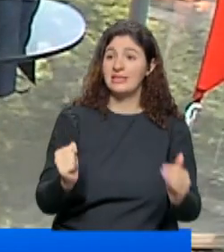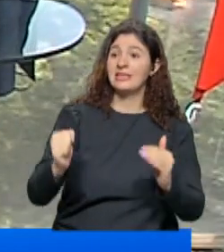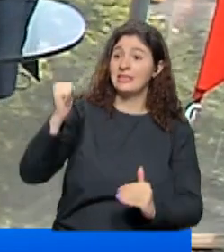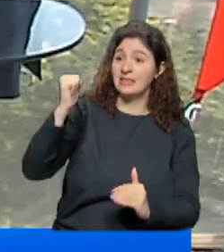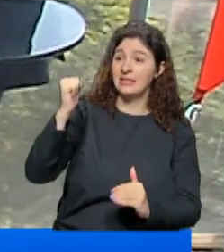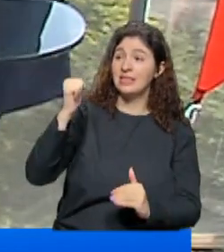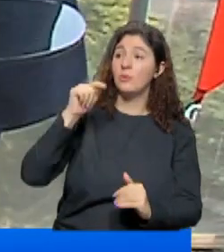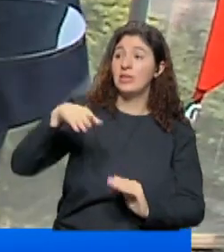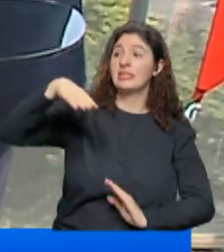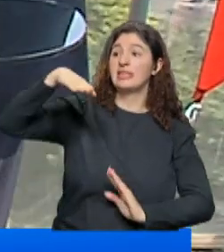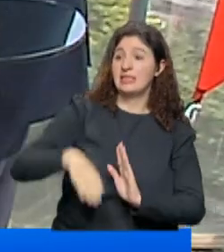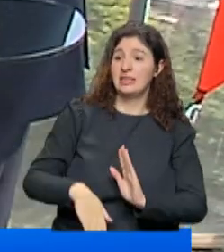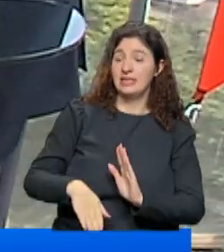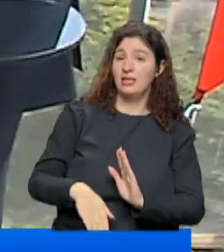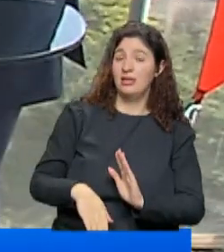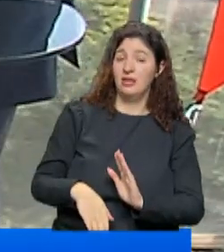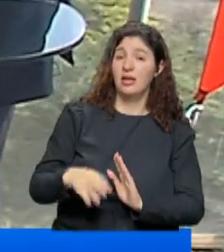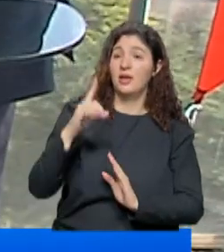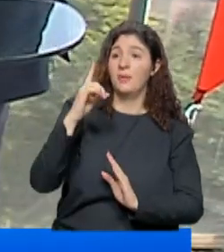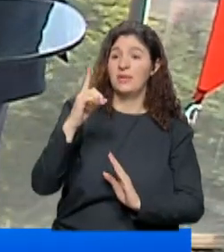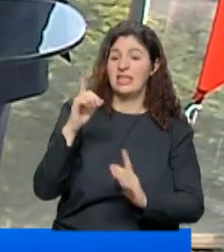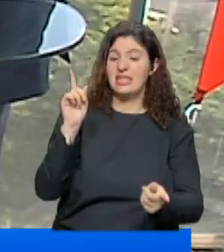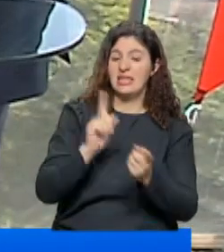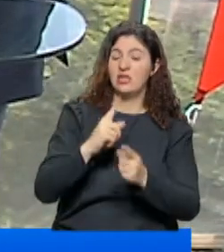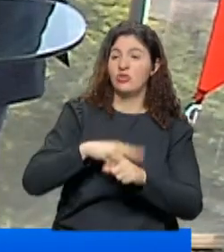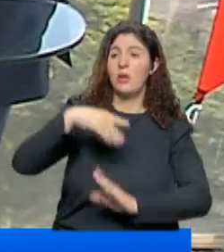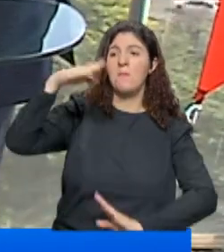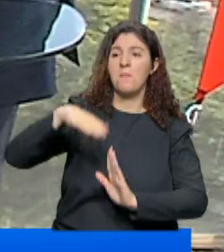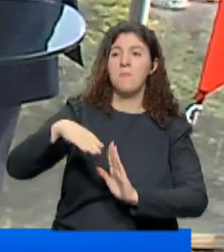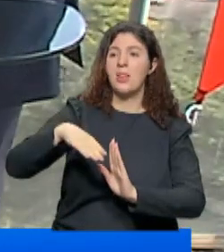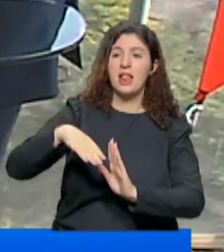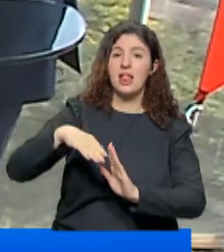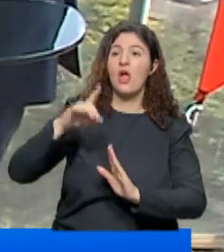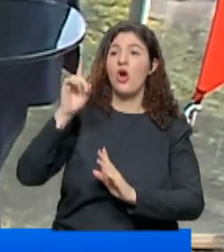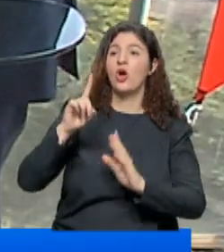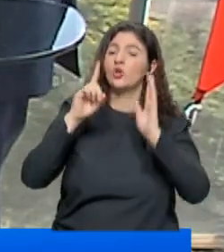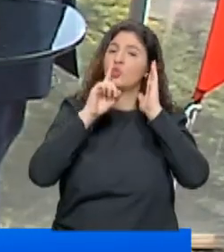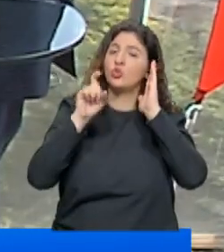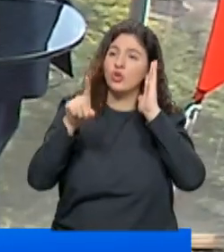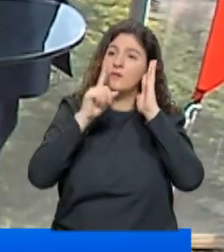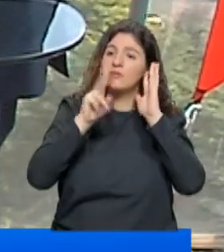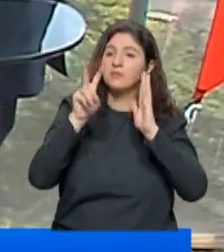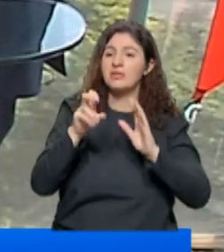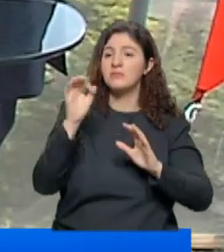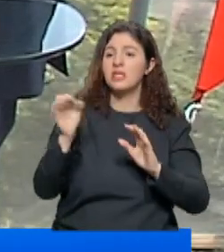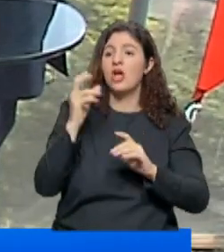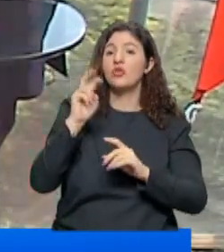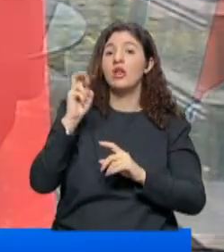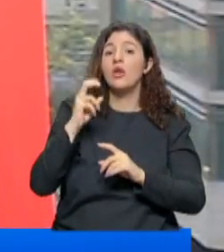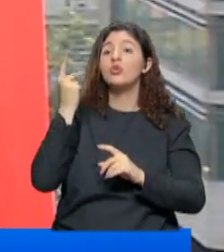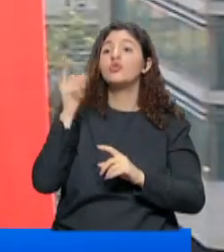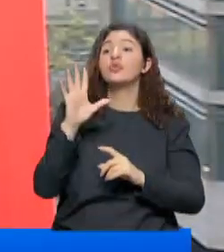idi. Bunu aşağı çekelim diye. Bir kısa bir sürede çekildi. Önce soru şu, 128 milyar doları